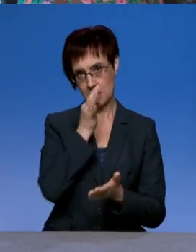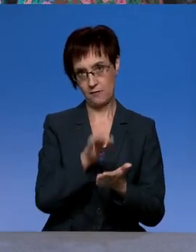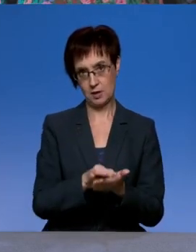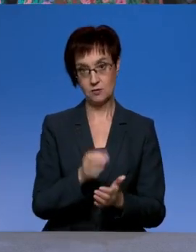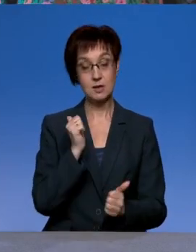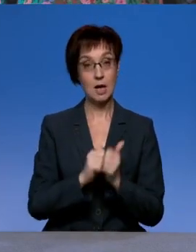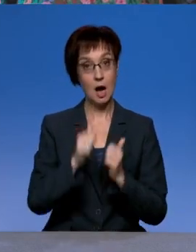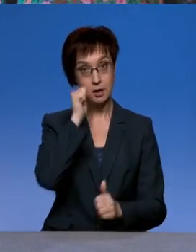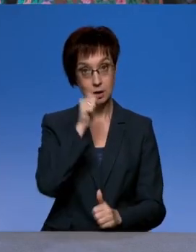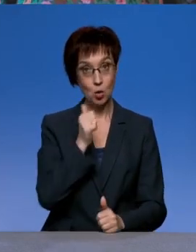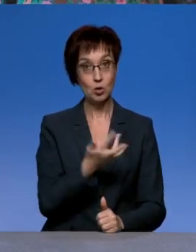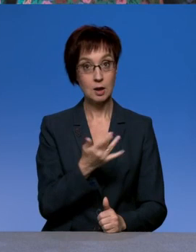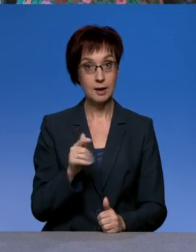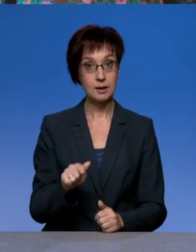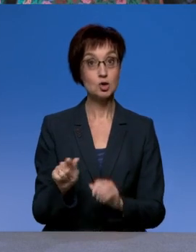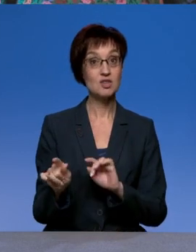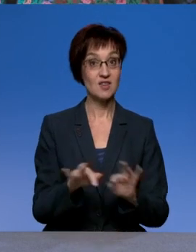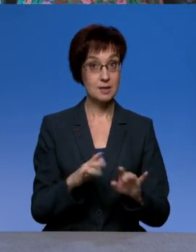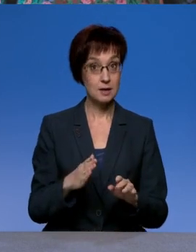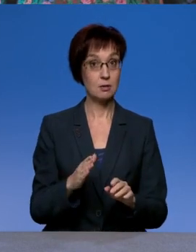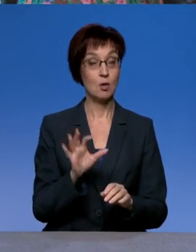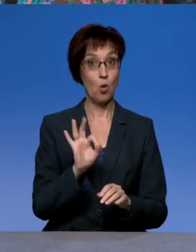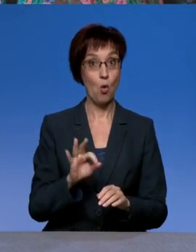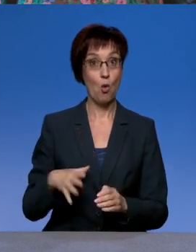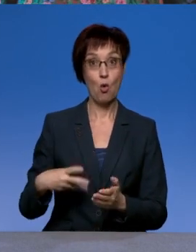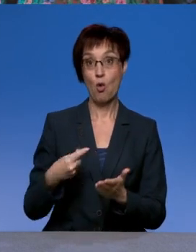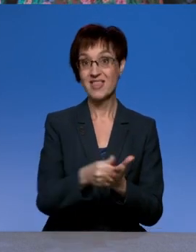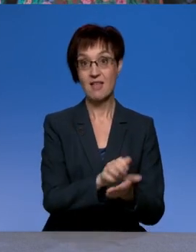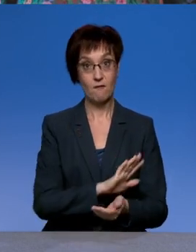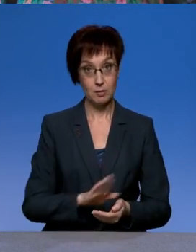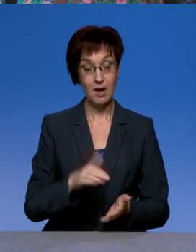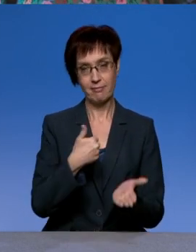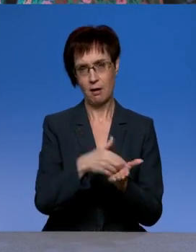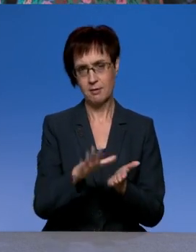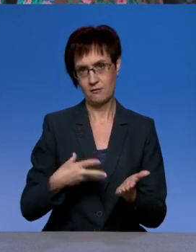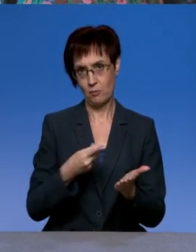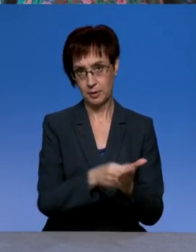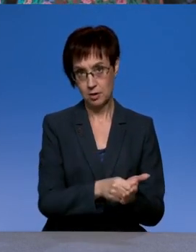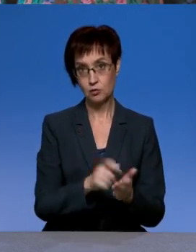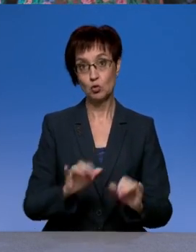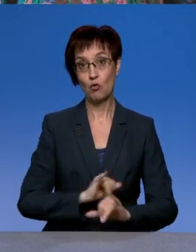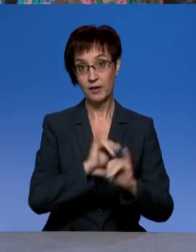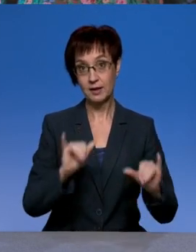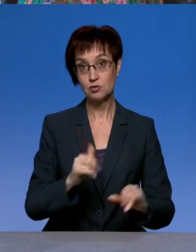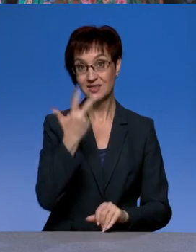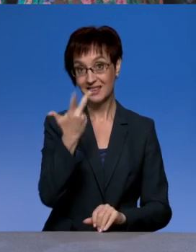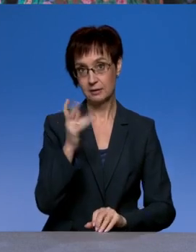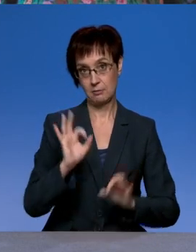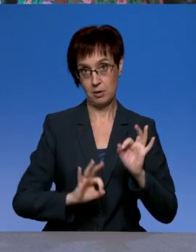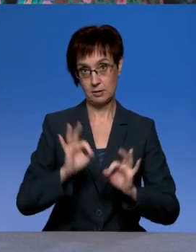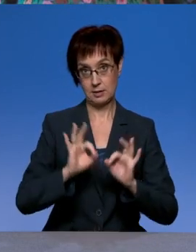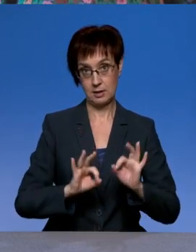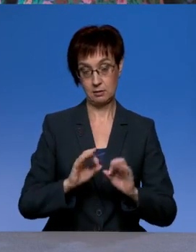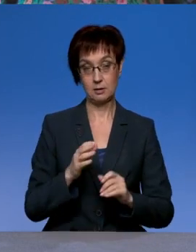невыплате алиментов увеличивается примерно на 3%. И в районных судах это практически одно из самых популярных